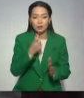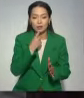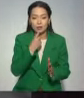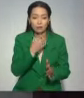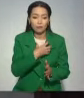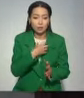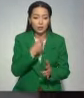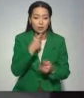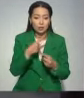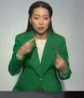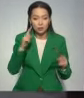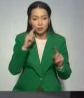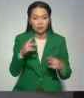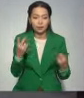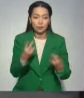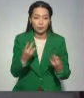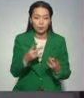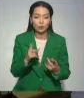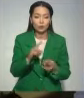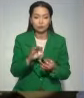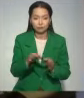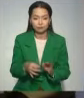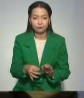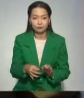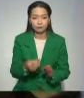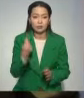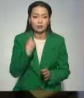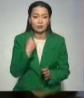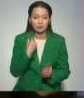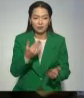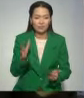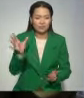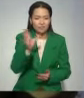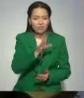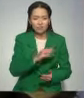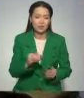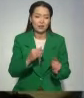владеть и другими языками вообще лучше всё знать английский поедешь